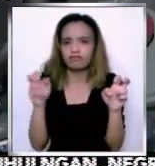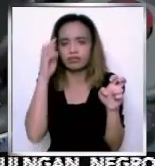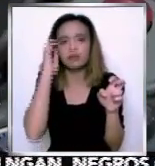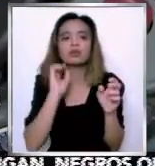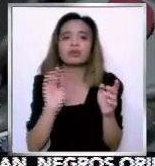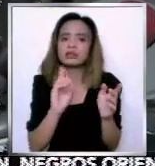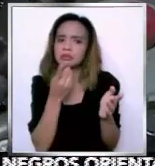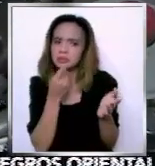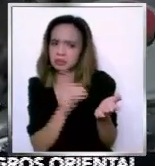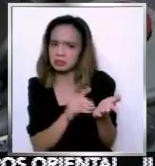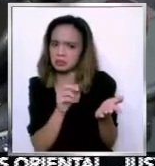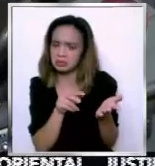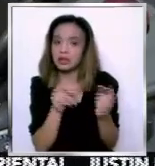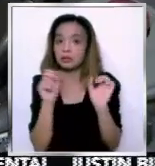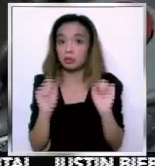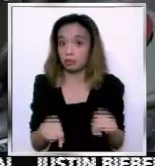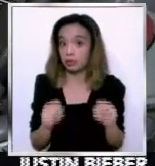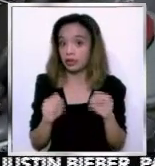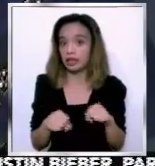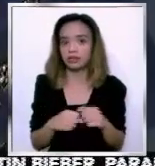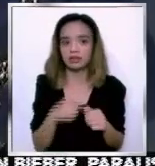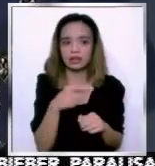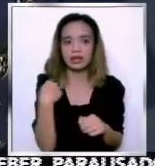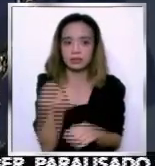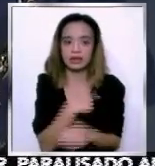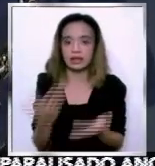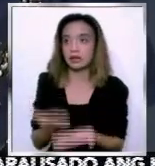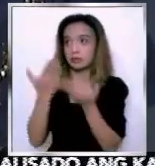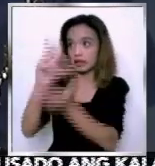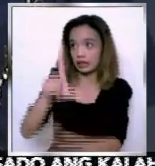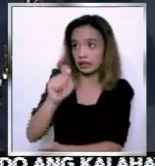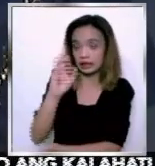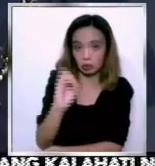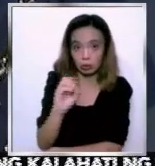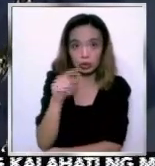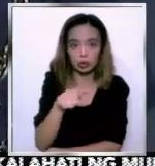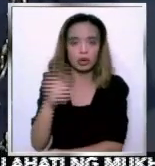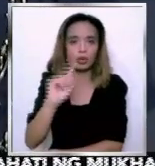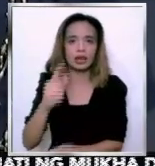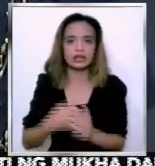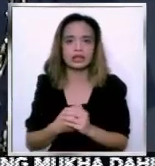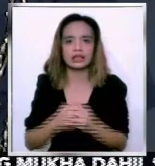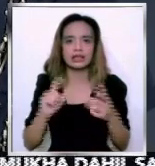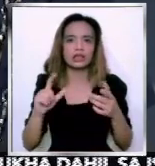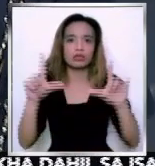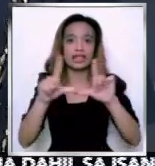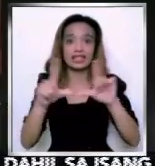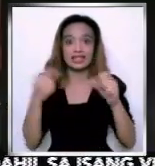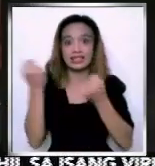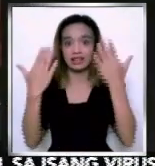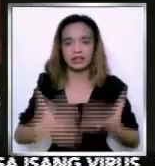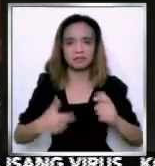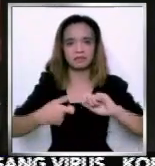Pwede po rin po natin silang i-recommend sa LTO na i-revoke yung driver's license nila